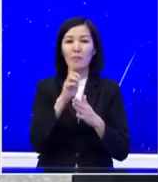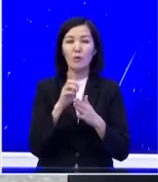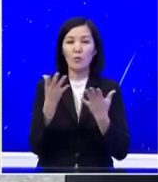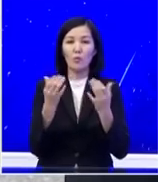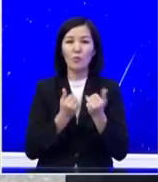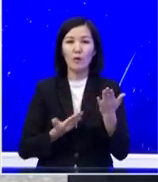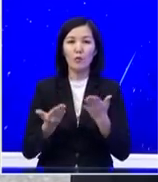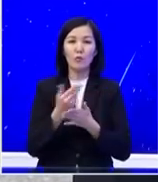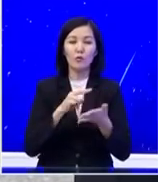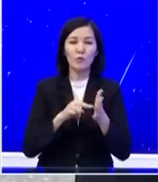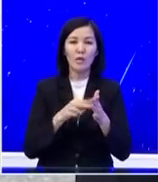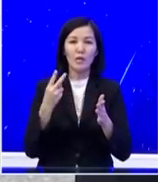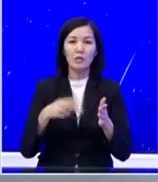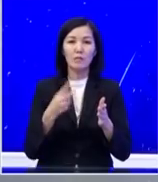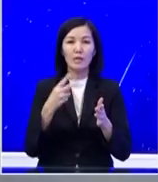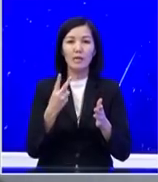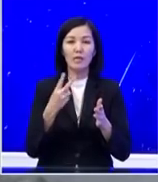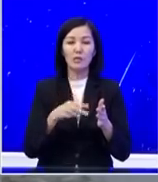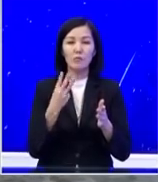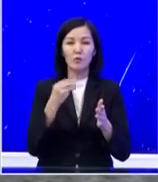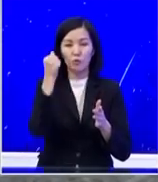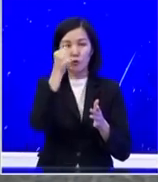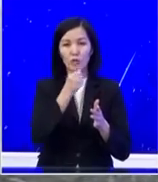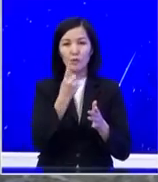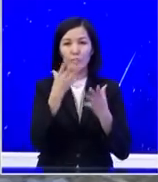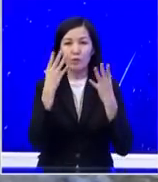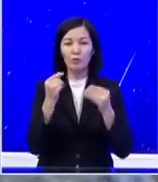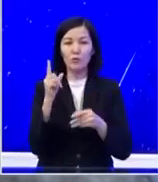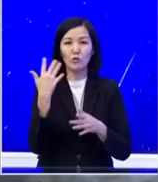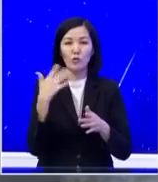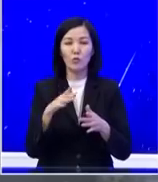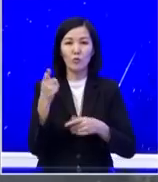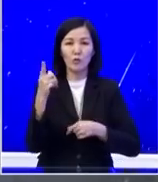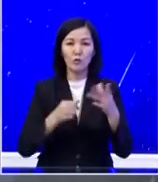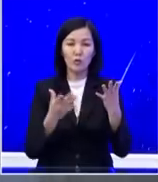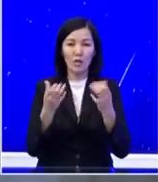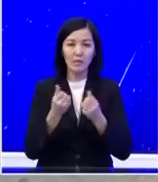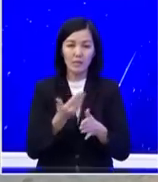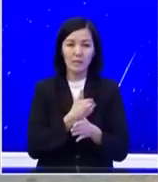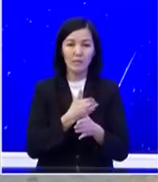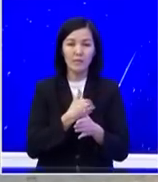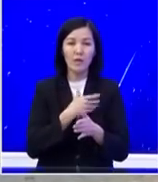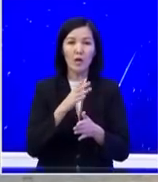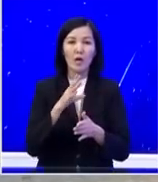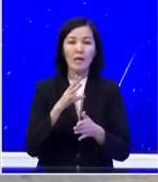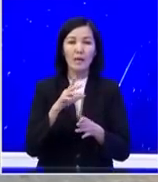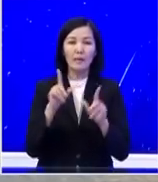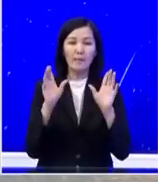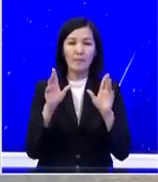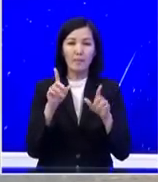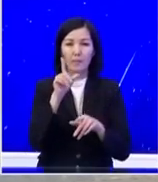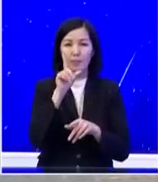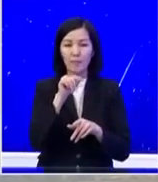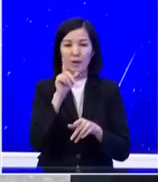көздейміз. 2022-2023 жылдары тәулігіне 150 тонна сүт алсақ дейміз. Талғар ауданындағы омарта шаруашылығымызды да